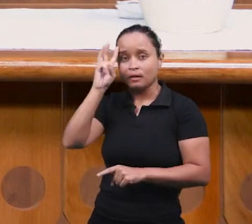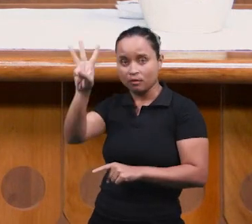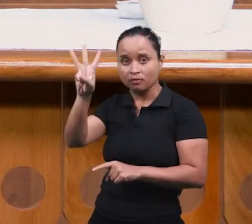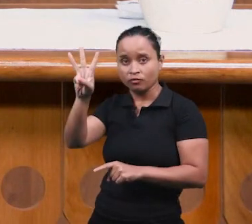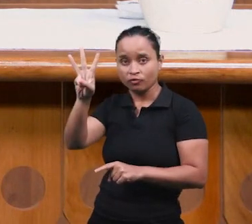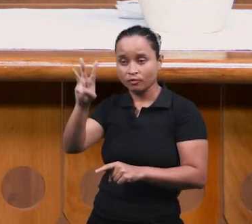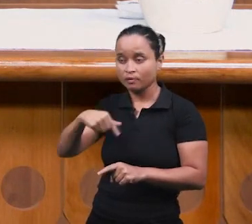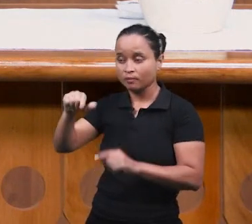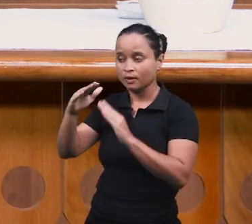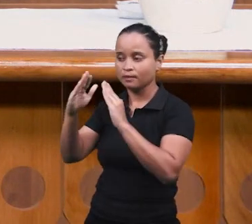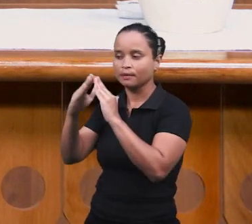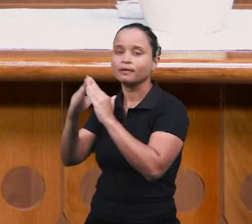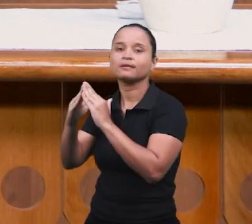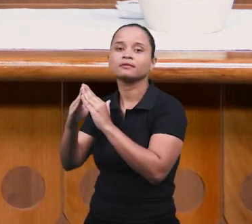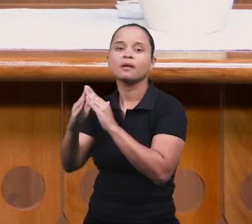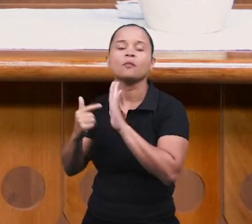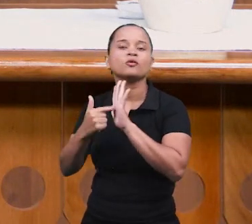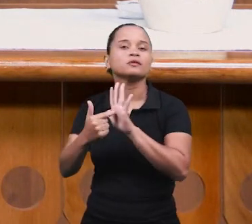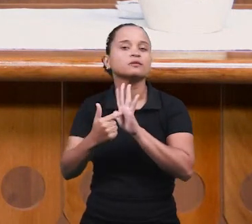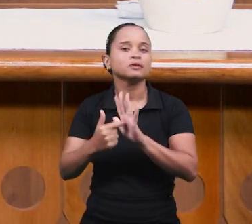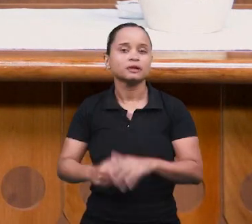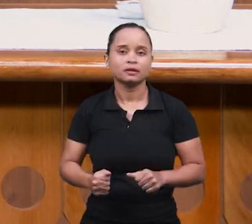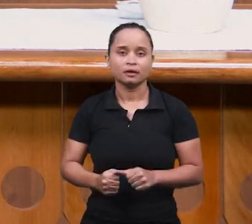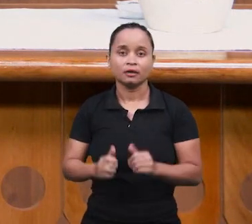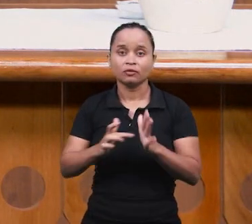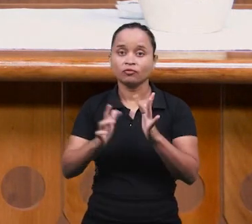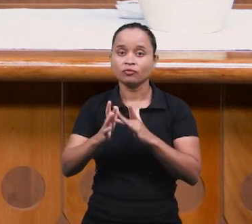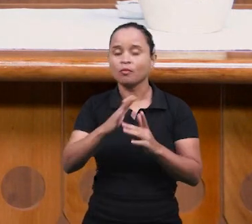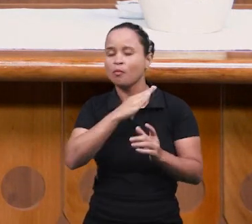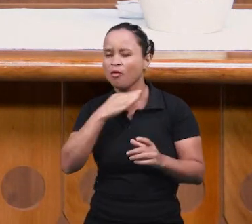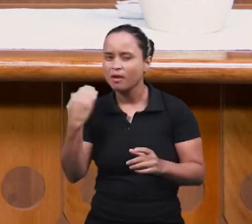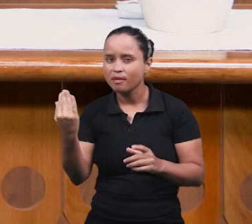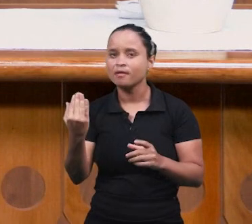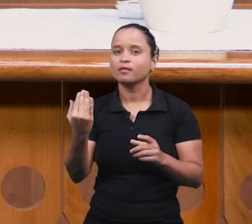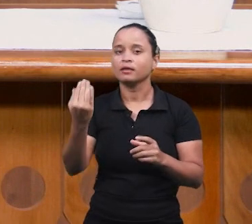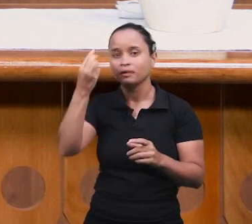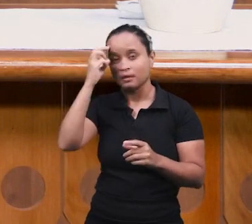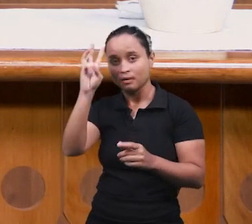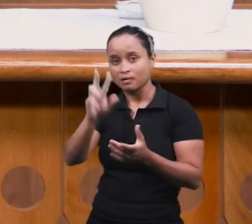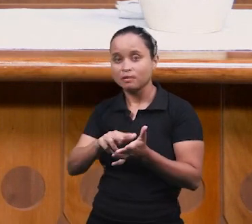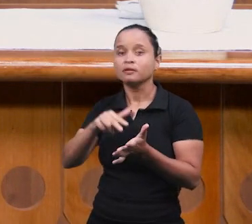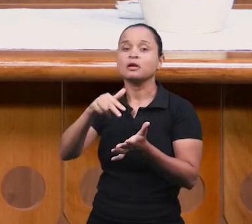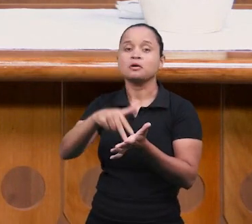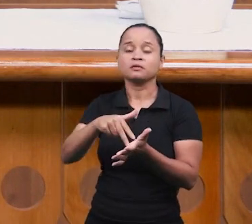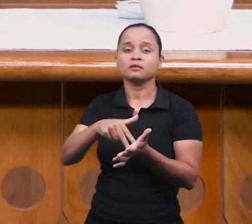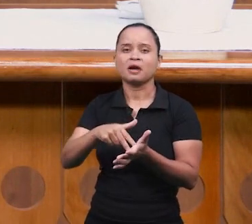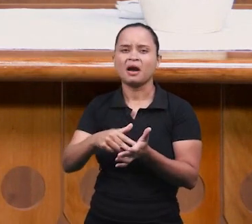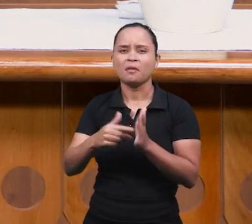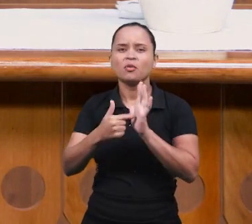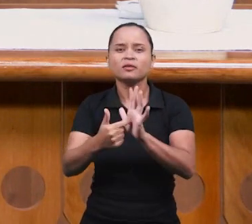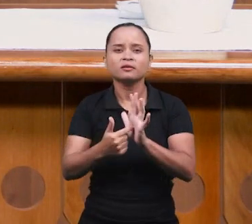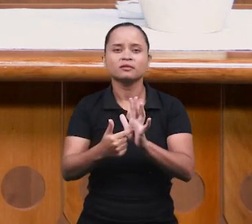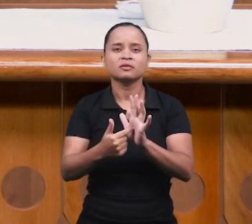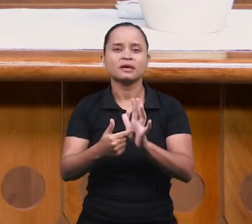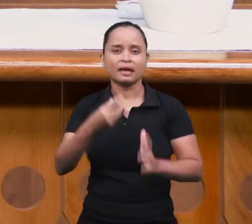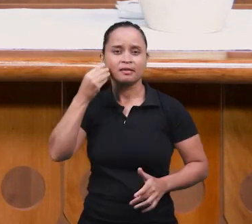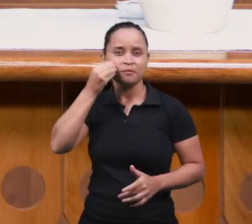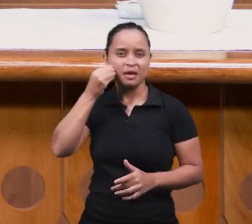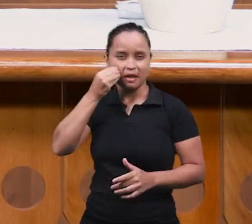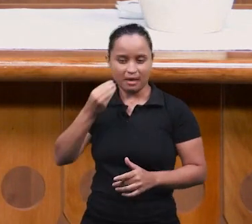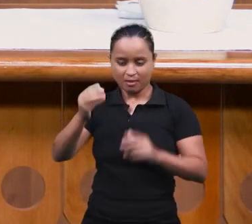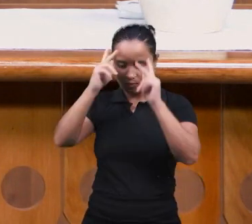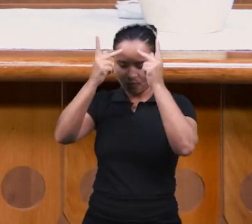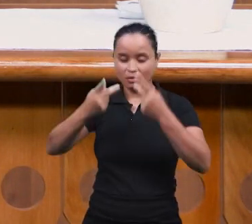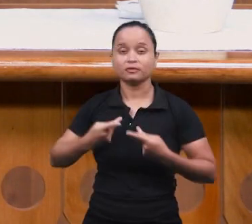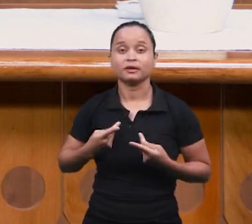Seigneur. Il parle de la mort et de la résurrection. Il parle de l'expérience de l'homme qu'à travers le sacrifice de Jésus, à travers